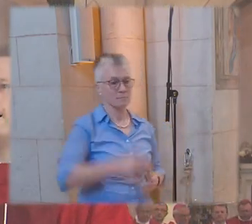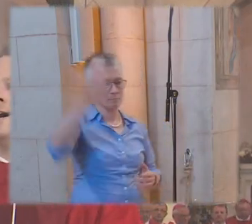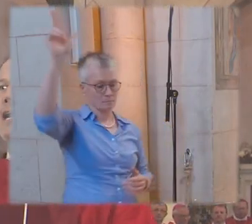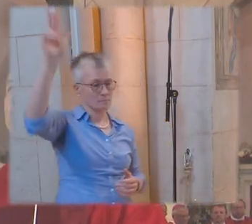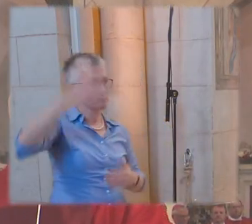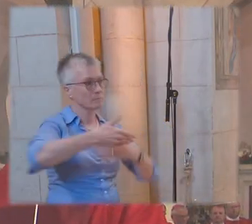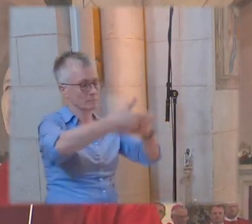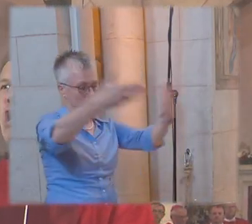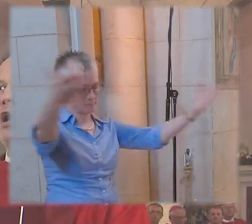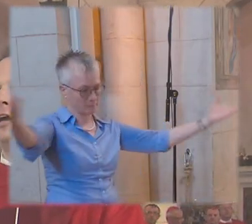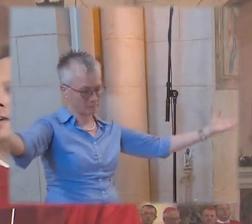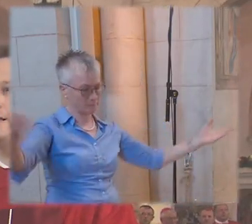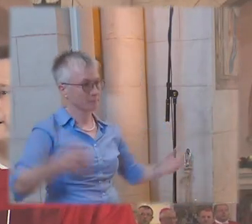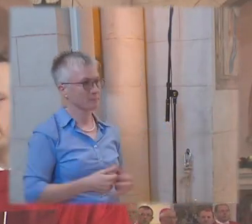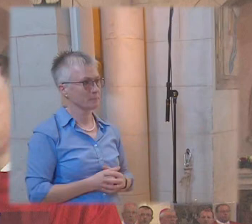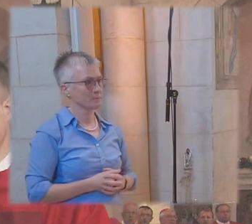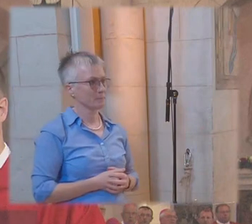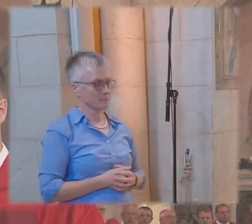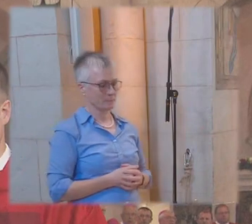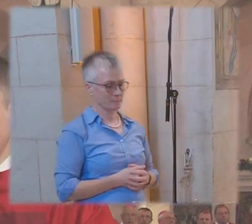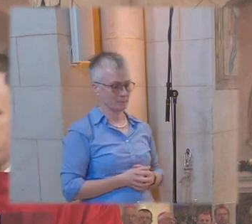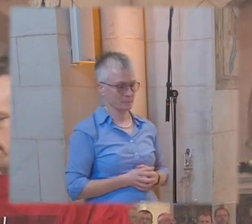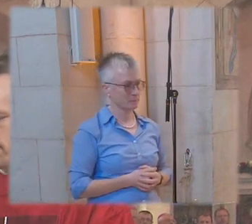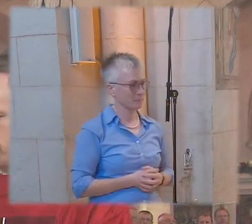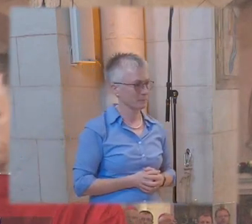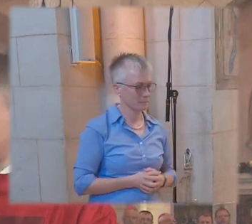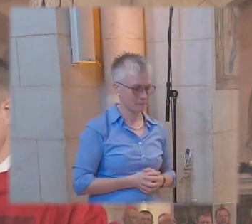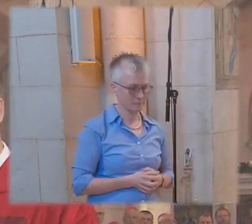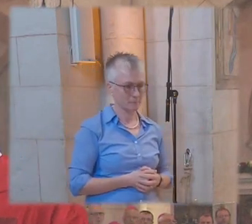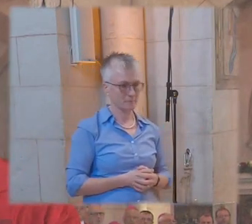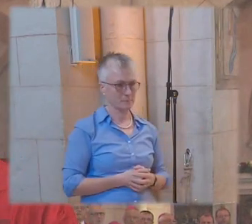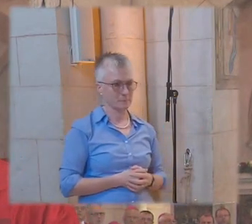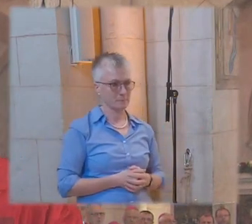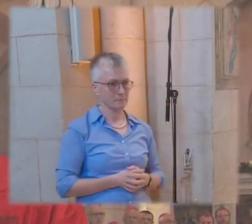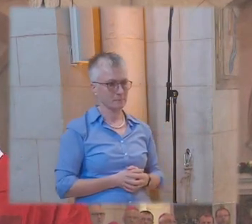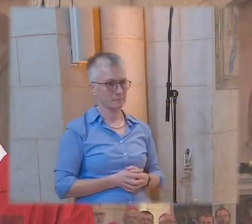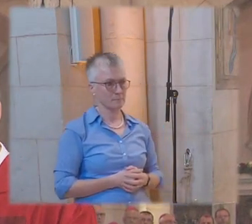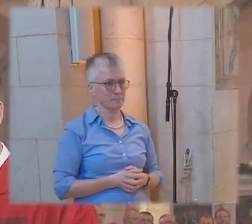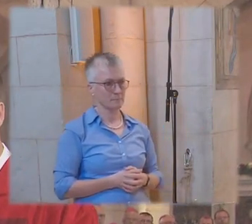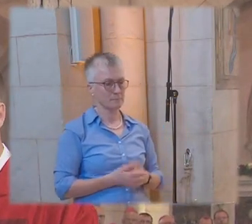Der Herr sei mit euch. Und mit deinem Geiste.